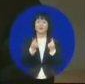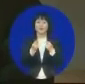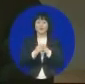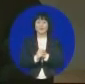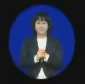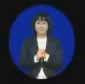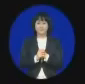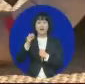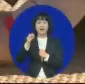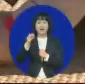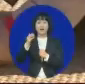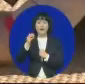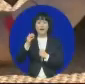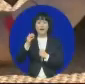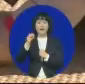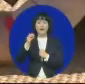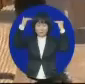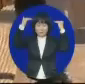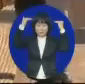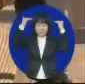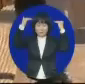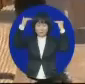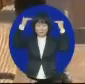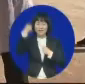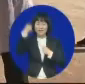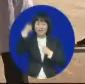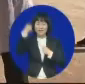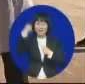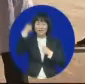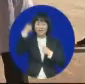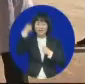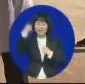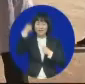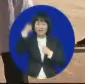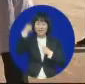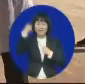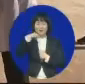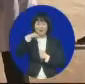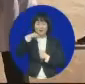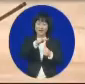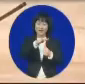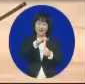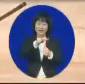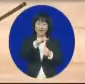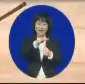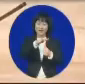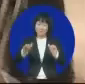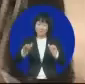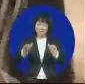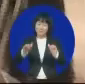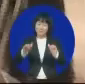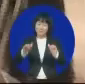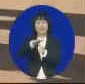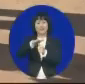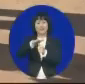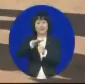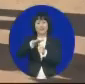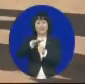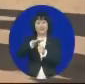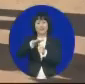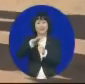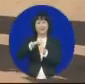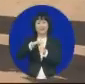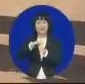합니다 기성세대들은 고향에 정관과 형수를 자라나는 어린이와 청소년들은 우리 조상의